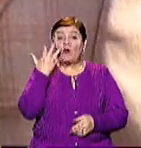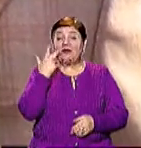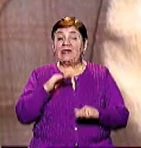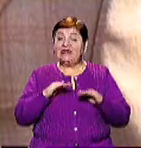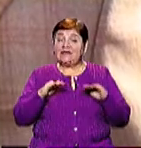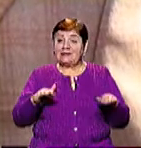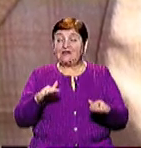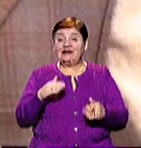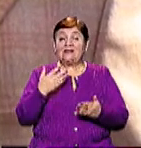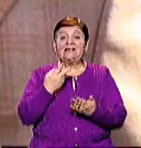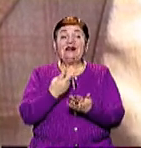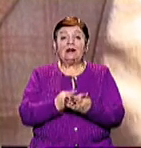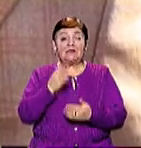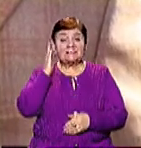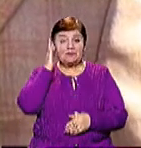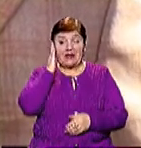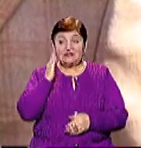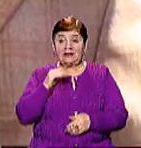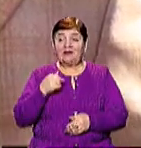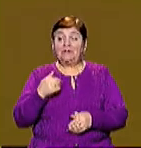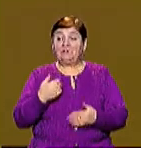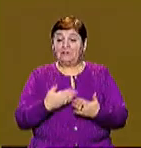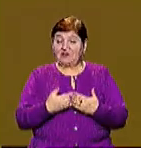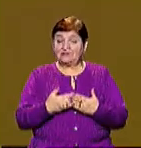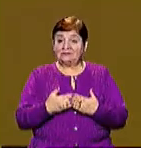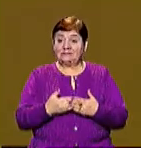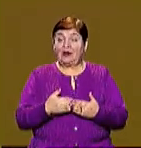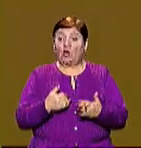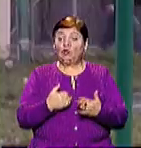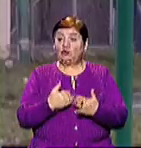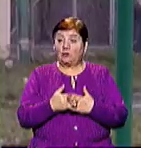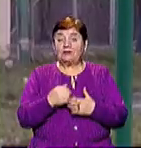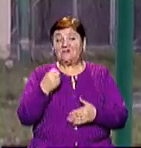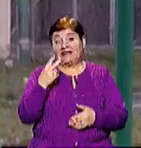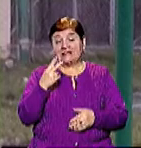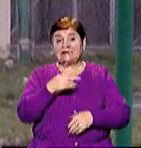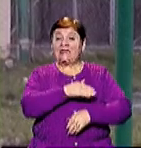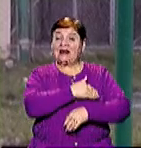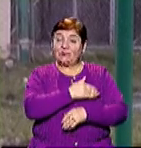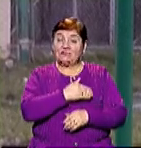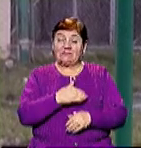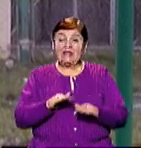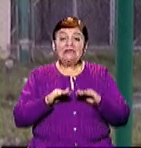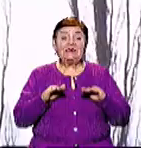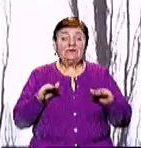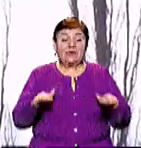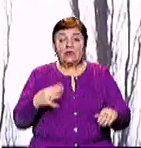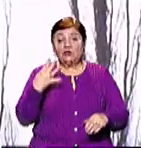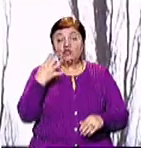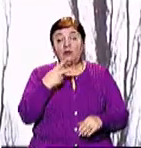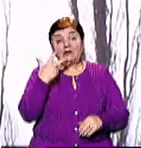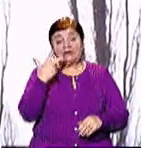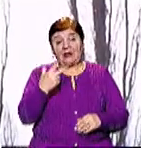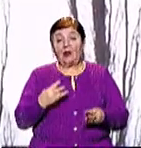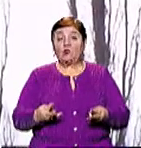спати, всі групи мали норму до 20 градусів. В Ужгороді школи та дитсадки обігрівають 43